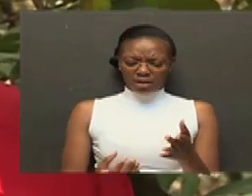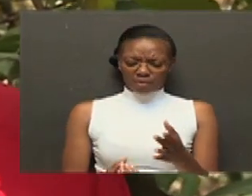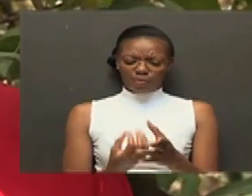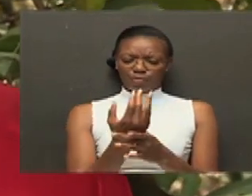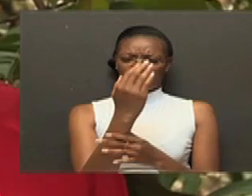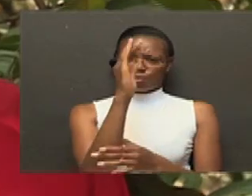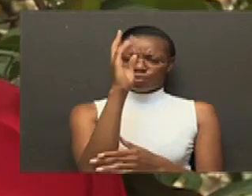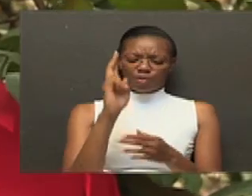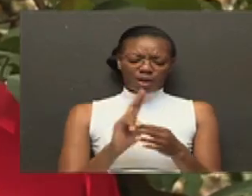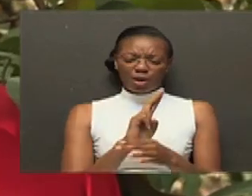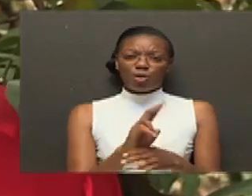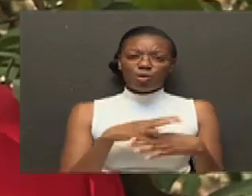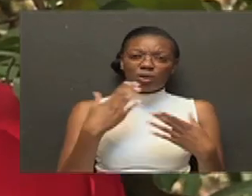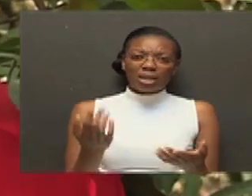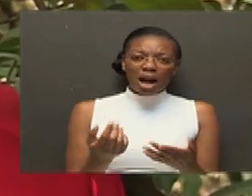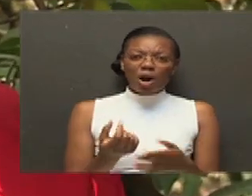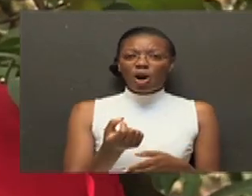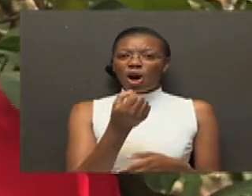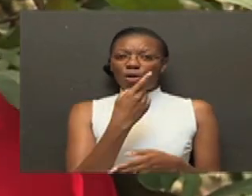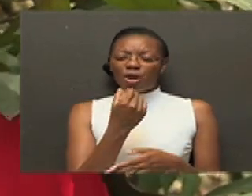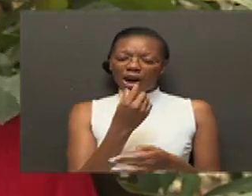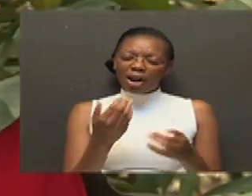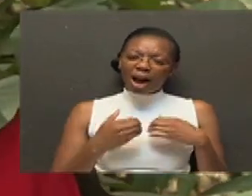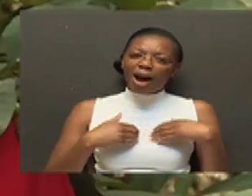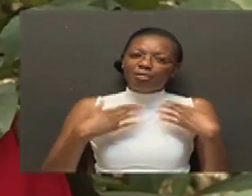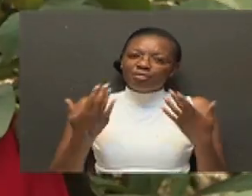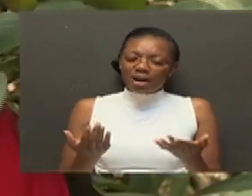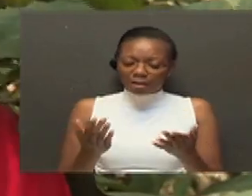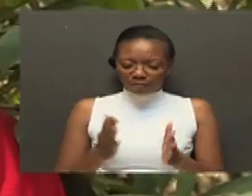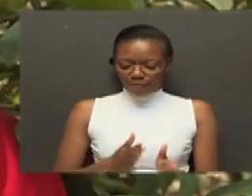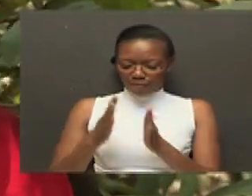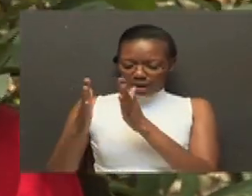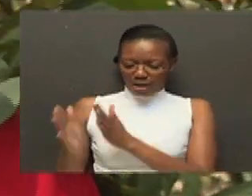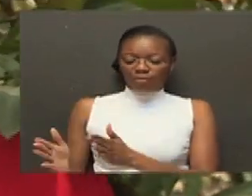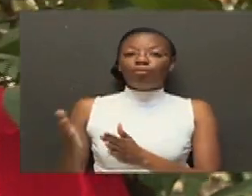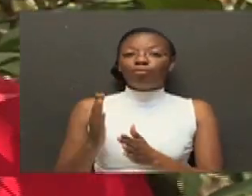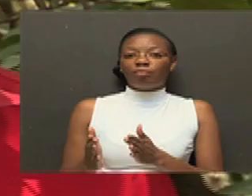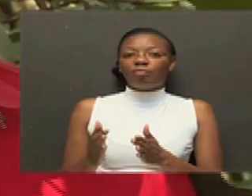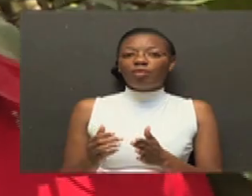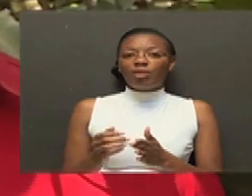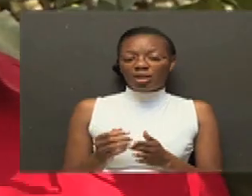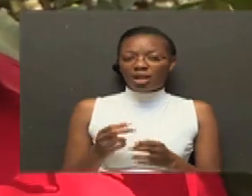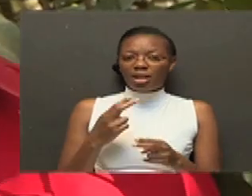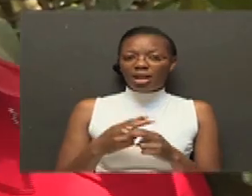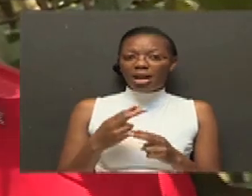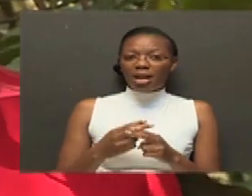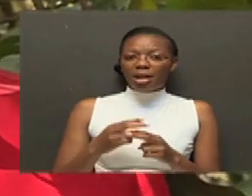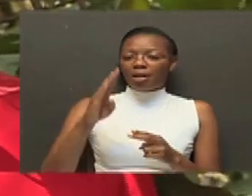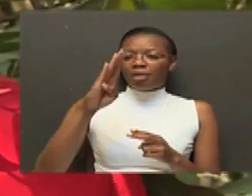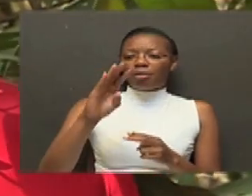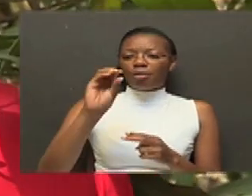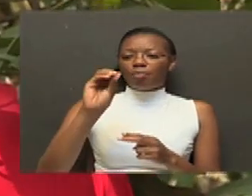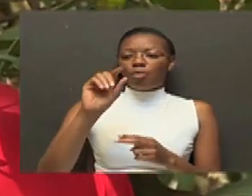miti kutengeneza dawa, tunafunza pia. Na ingine unit tunafunza hapa ama subject inaitwa